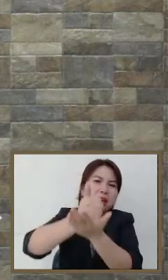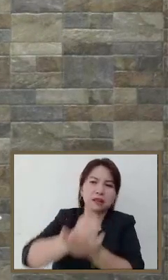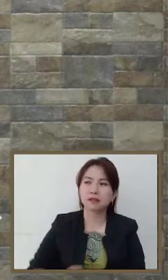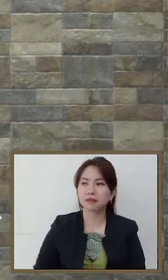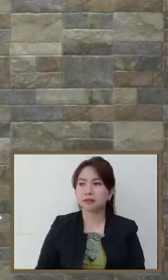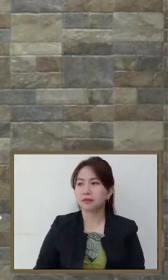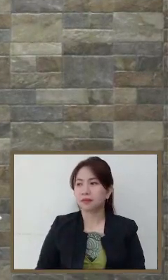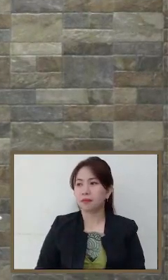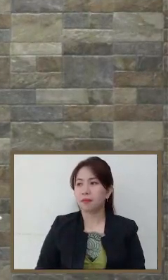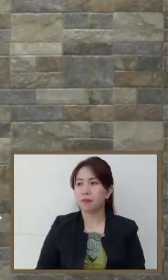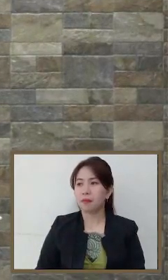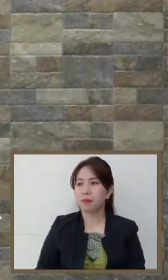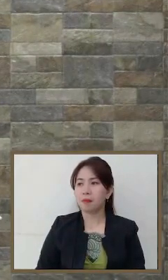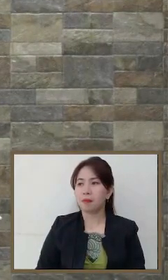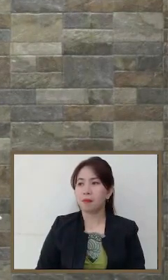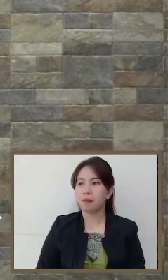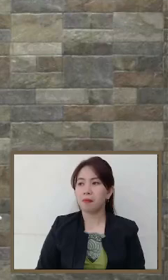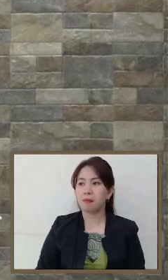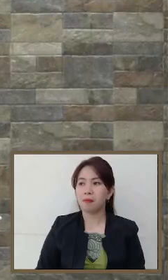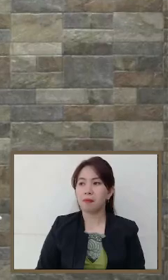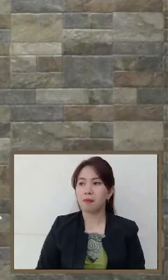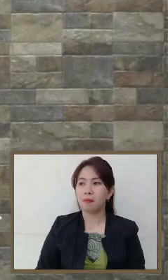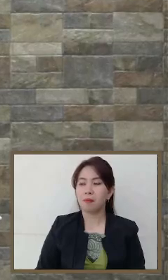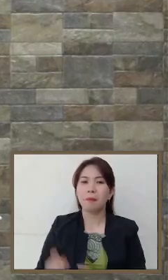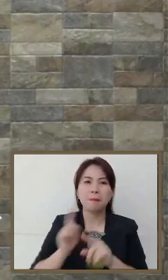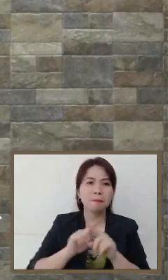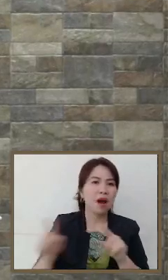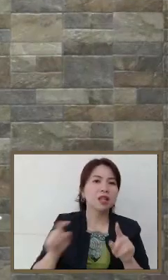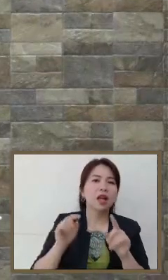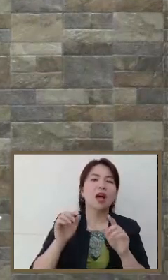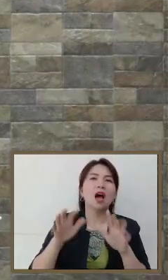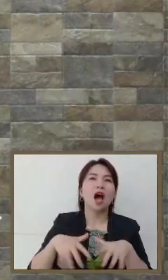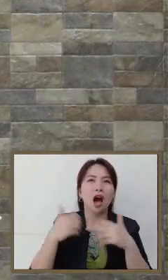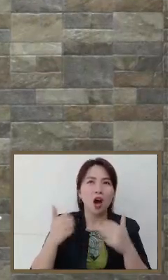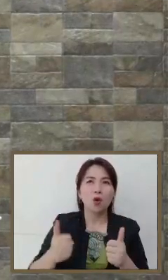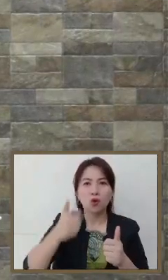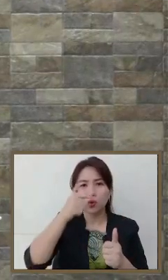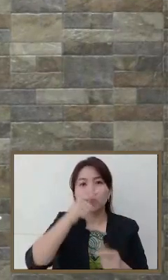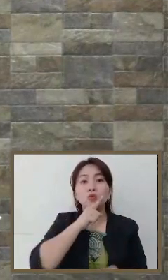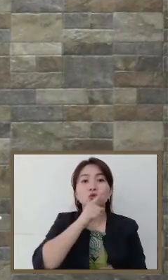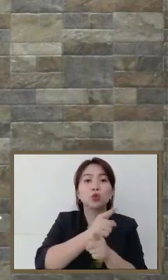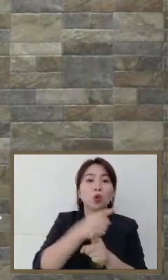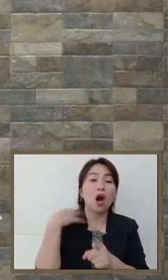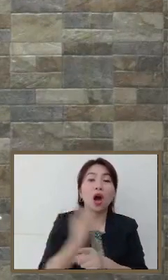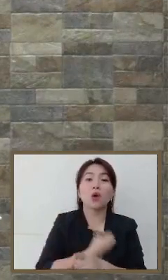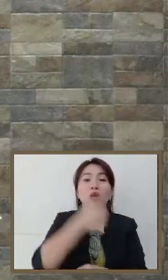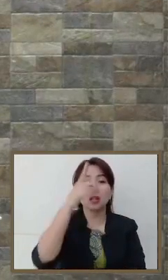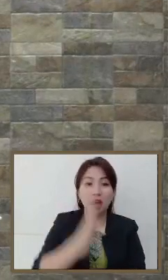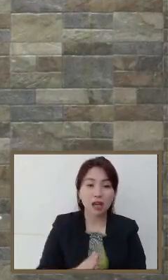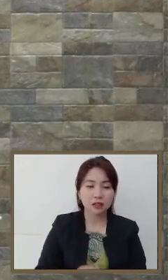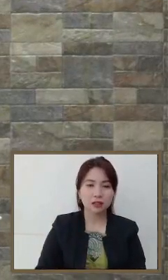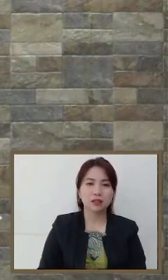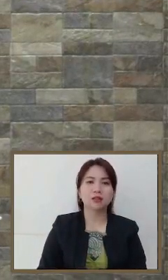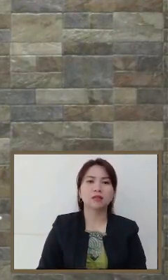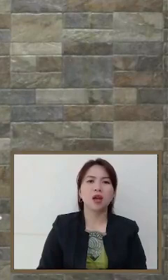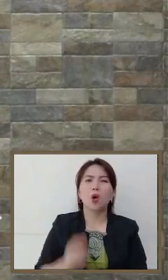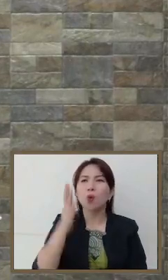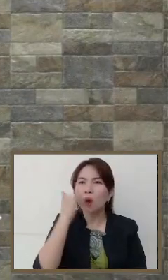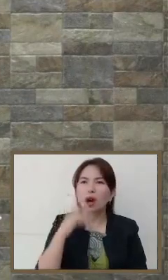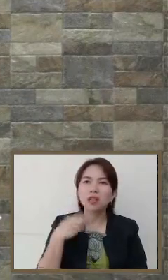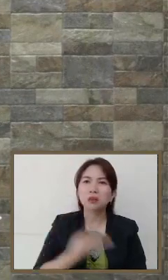tayo pero Gaano katotoo sa atin ang Diyos na inamen na natin Bakit yung Amen natin salungat sa desisyon